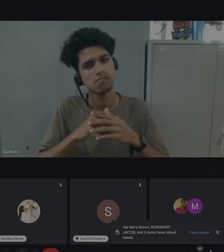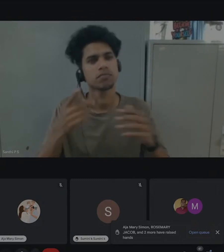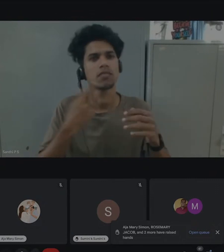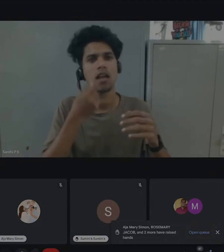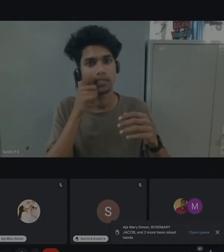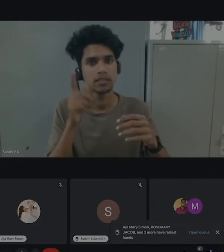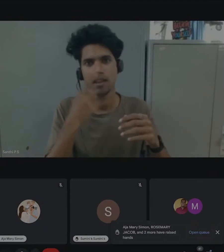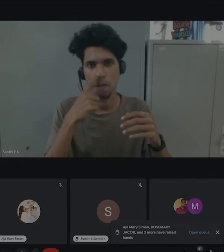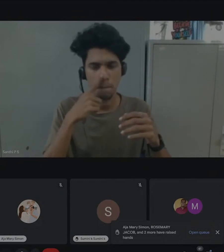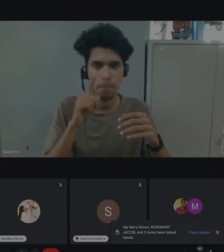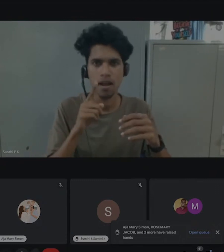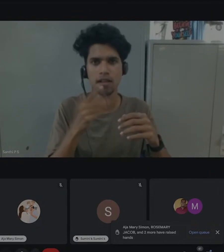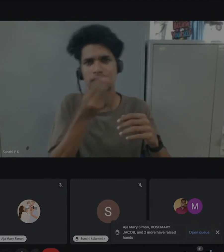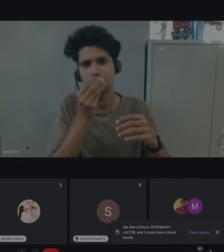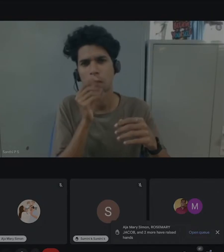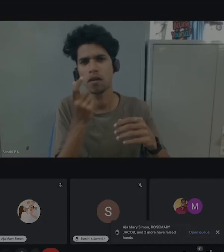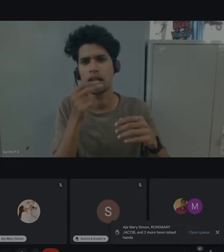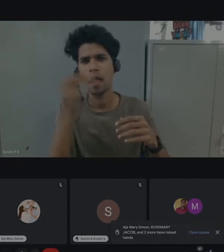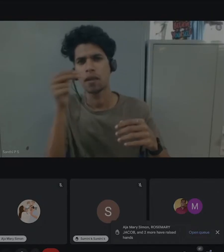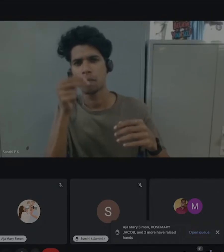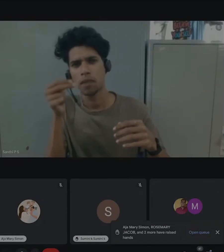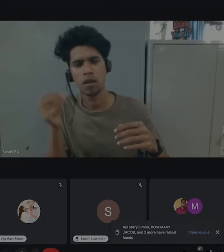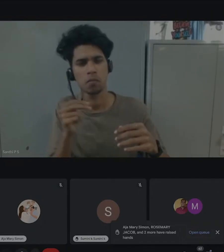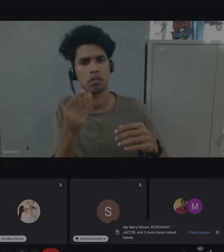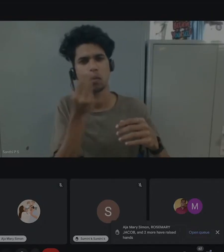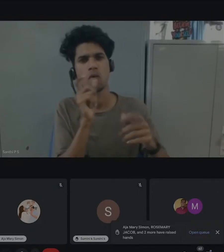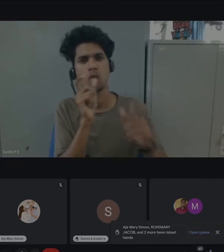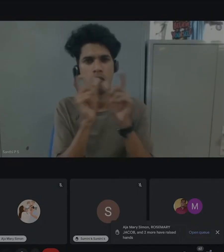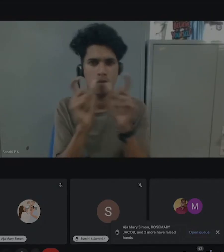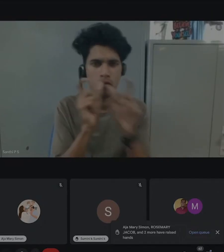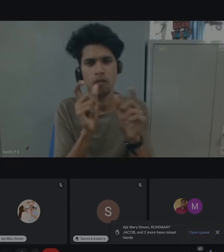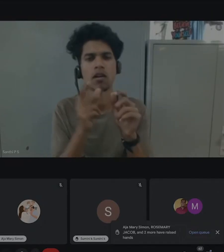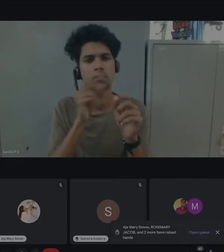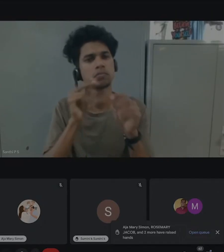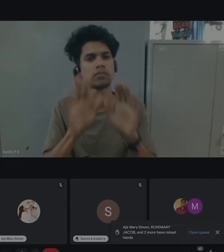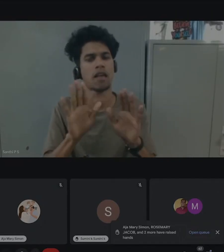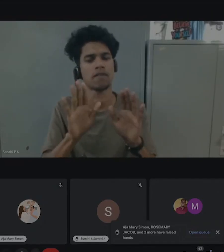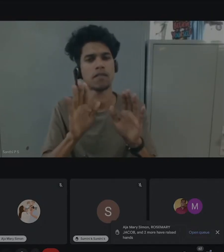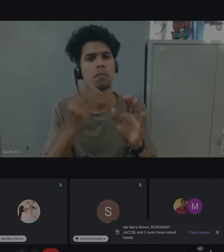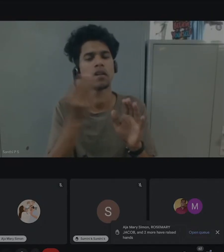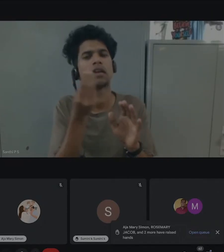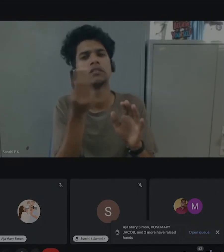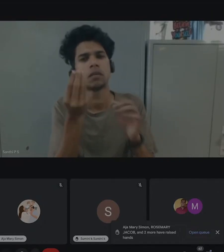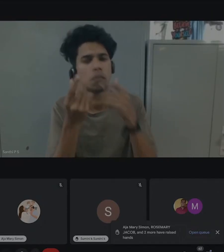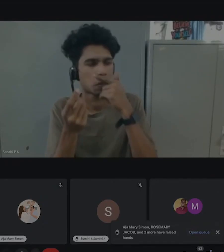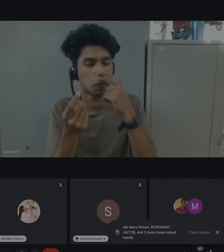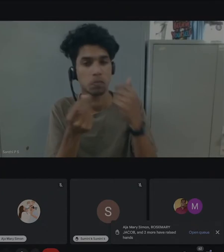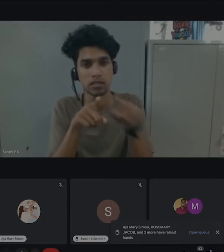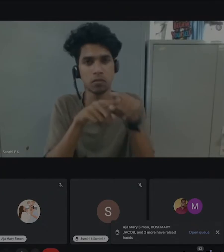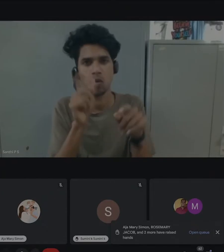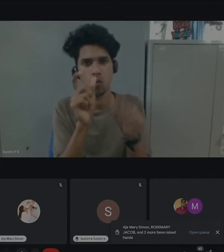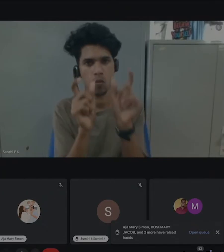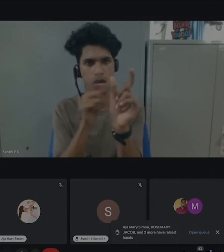അച്ഛനമ്മ പിന്നെ ചില പേരുകൾ പറയും, വാക്കുകളൊക്കെ പറയുന്നുണ്ട്. പക്ഷെ 2 വാക്കുകൾ ഇങ്ങനെ കൂട്ടി